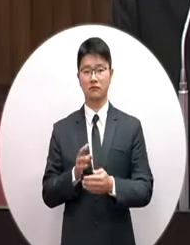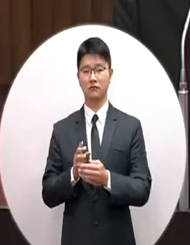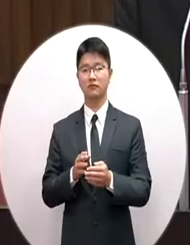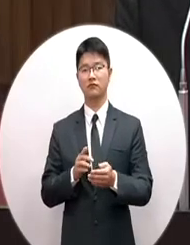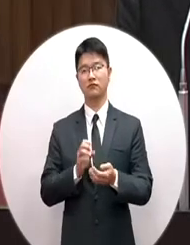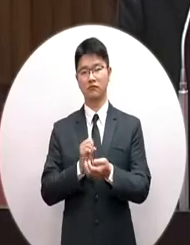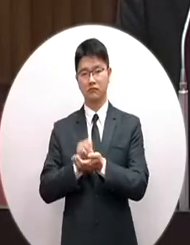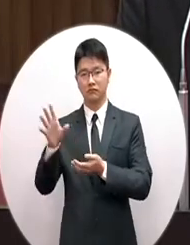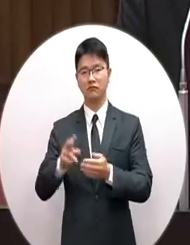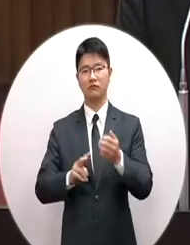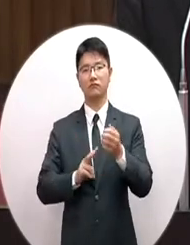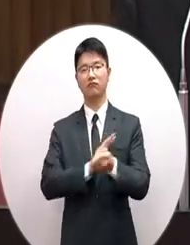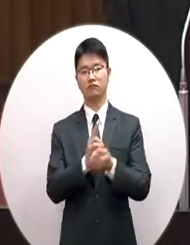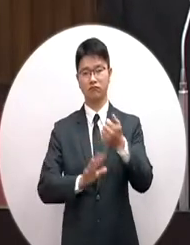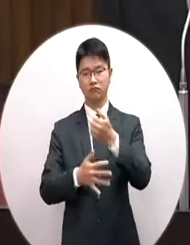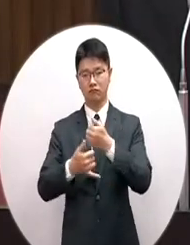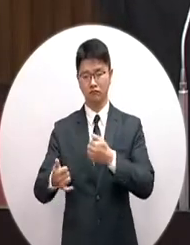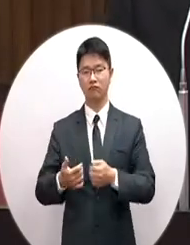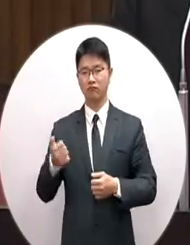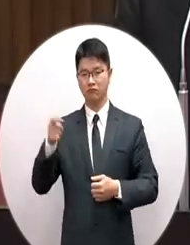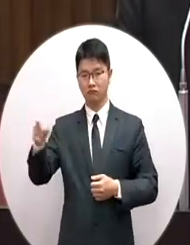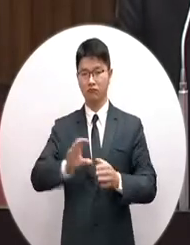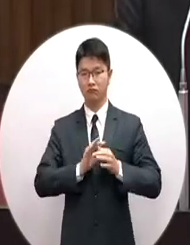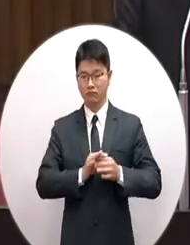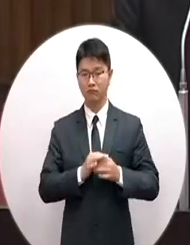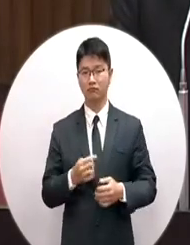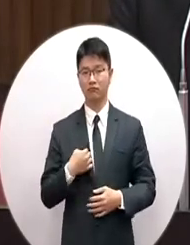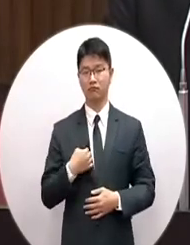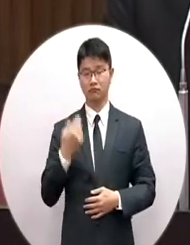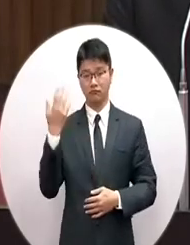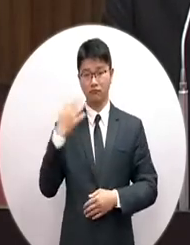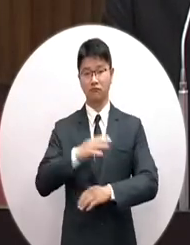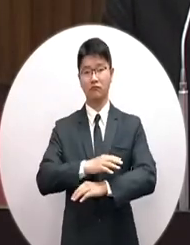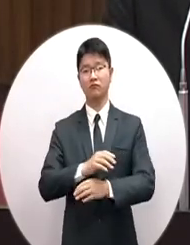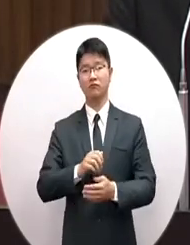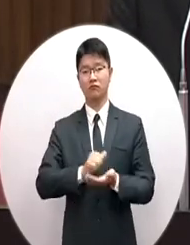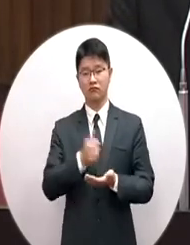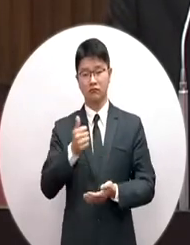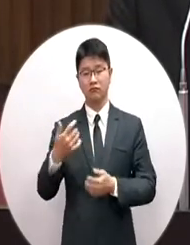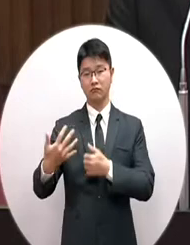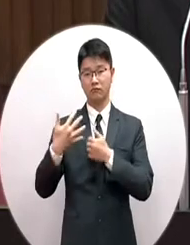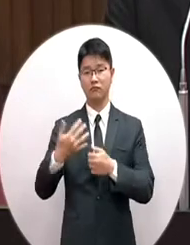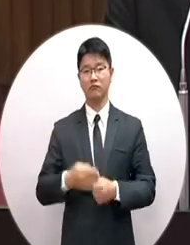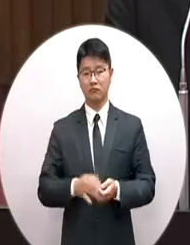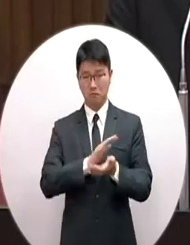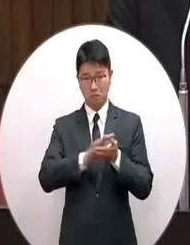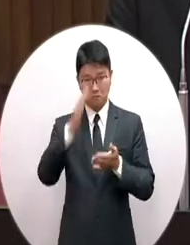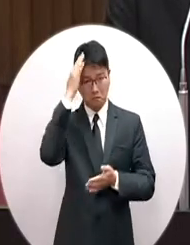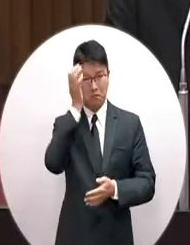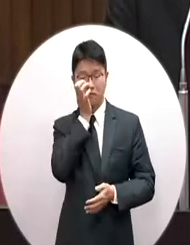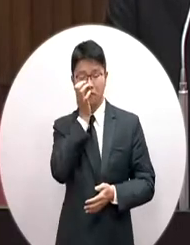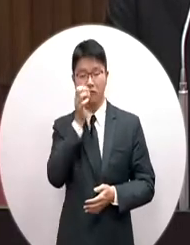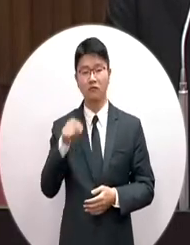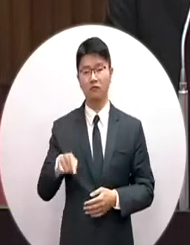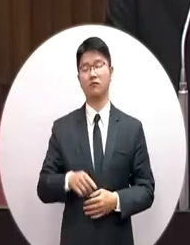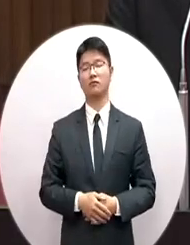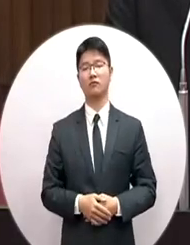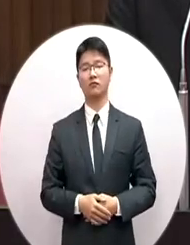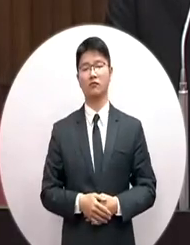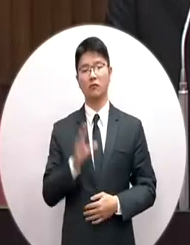报告哈，感谢林委员的关心哈。啊，日前我接受媒体的采访，我的答复是说干净的煤，那当然也有人